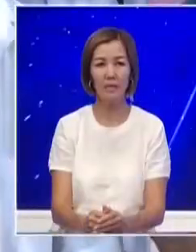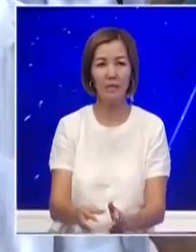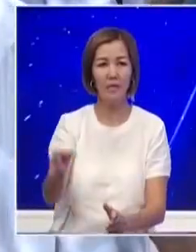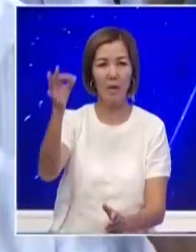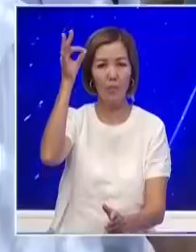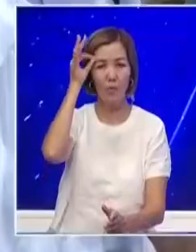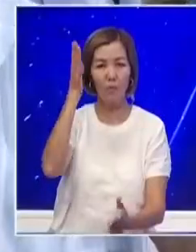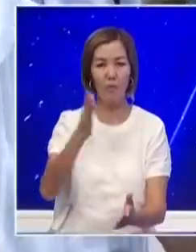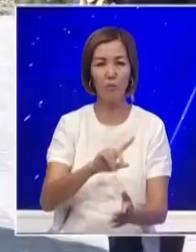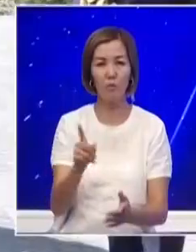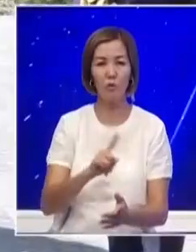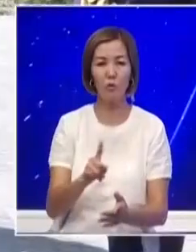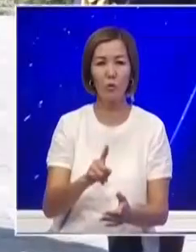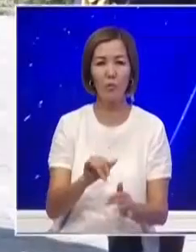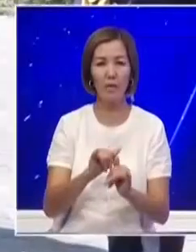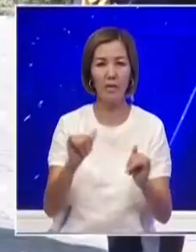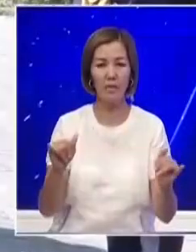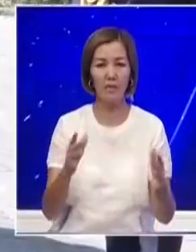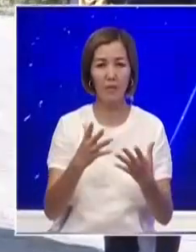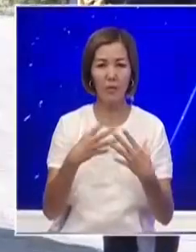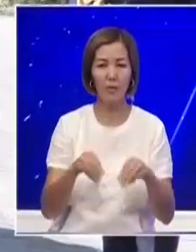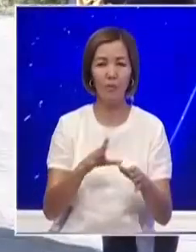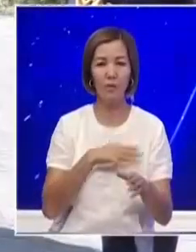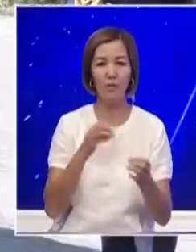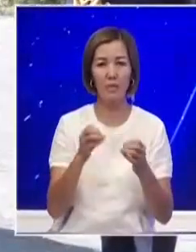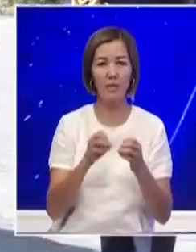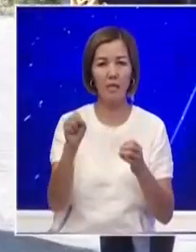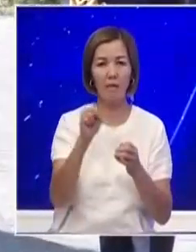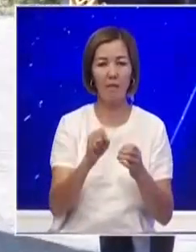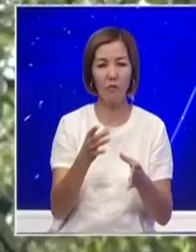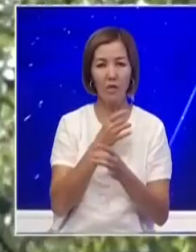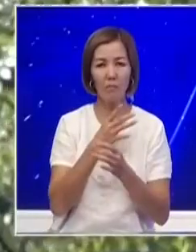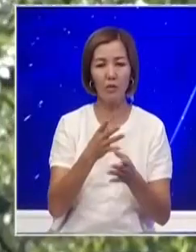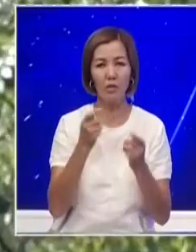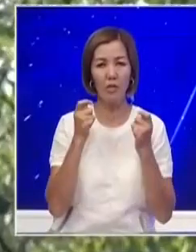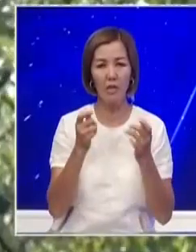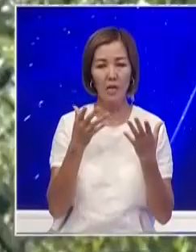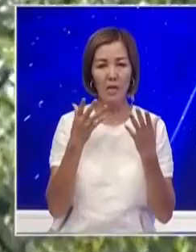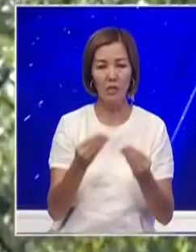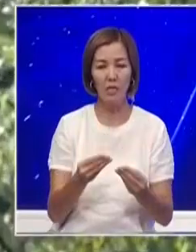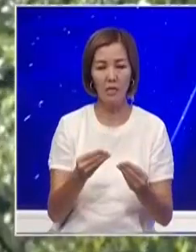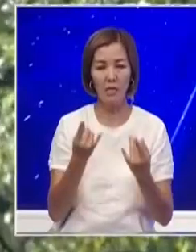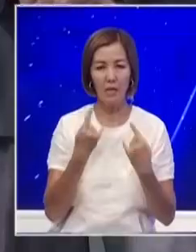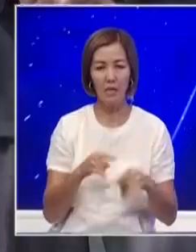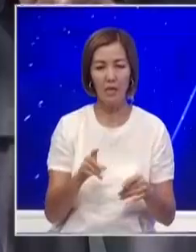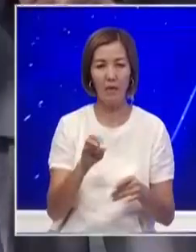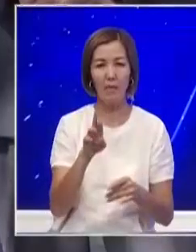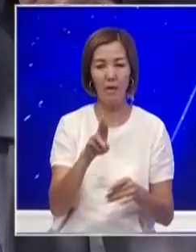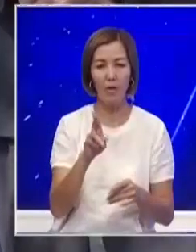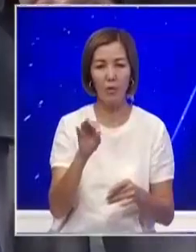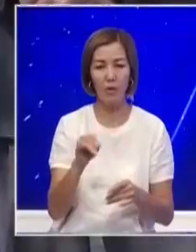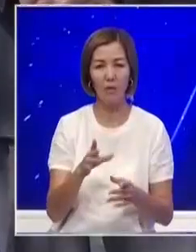Напомним, все прогрессивное казахстанское общество ежегодно 10 августа отмечает день рождения Абая Кунанбаева. В этом году